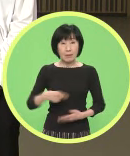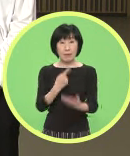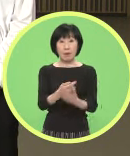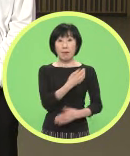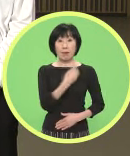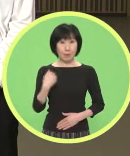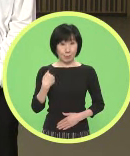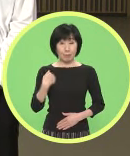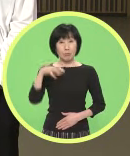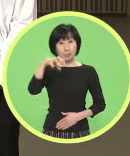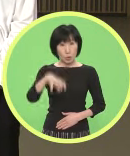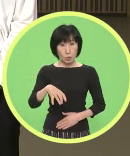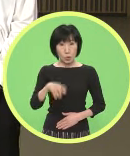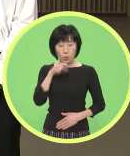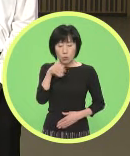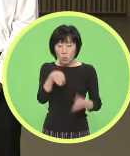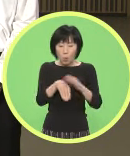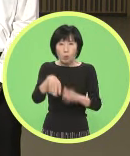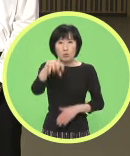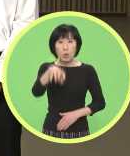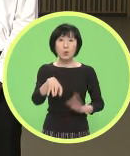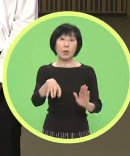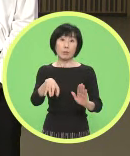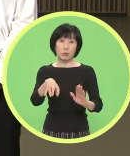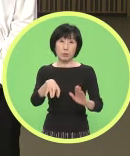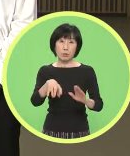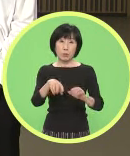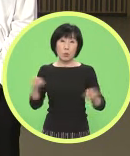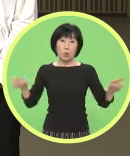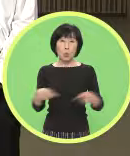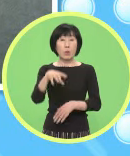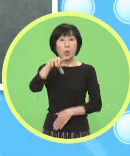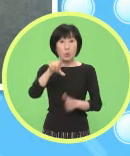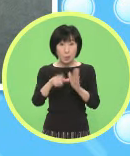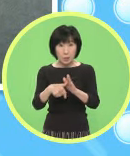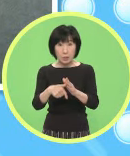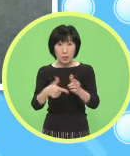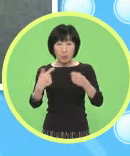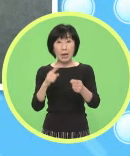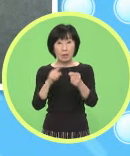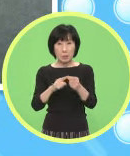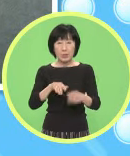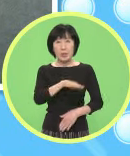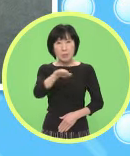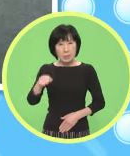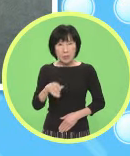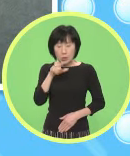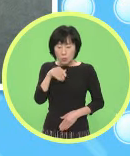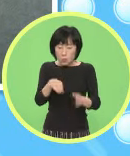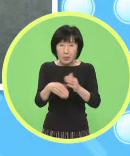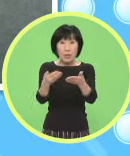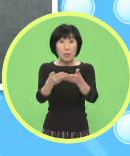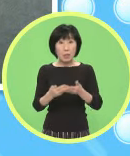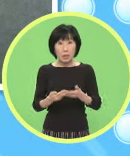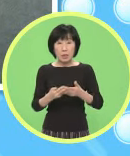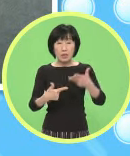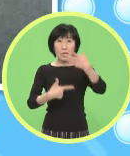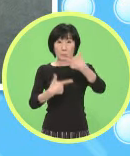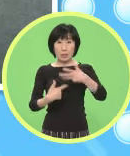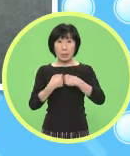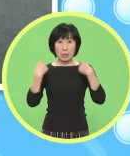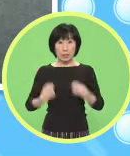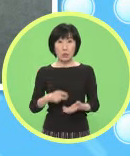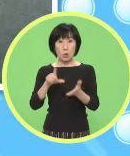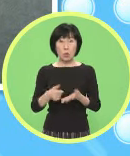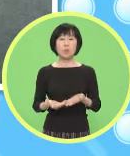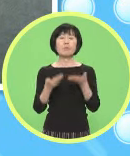参加できるコーナーは折り鶴を折るコーナーです。平和の夕べコンサートでは毎年来場者の皆さんに折り鶴を折っていただき、8月